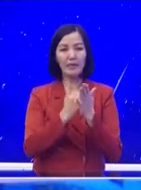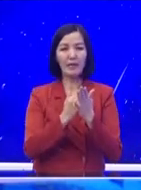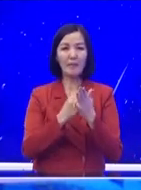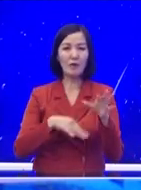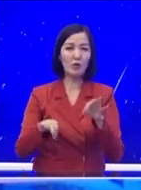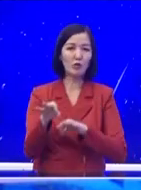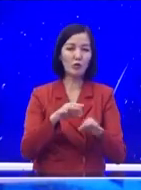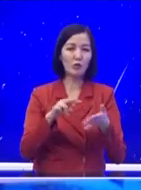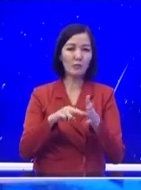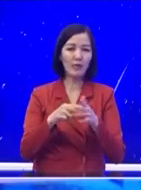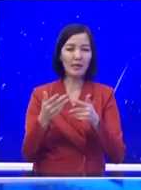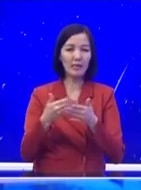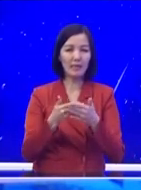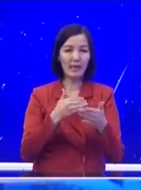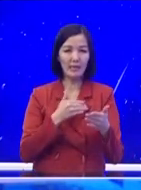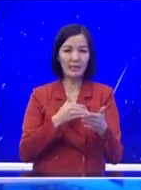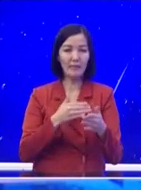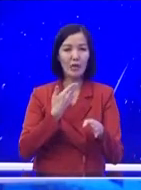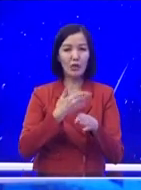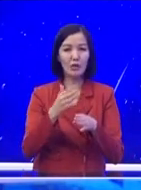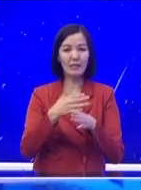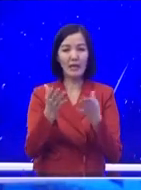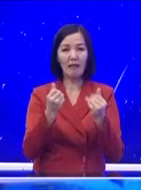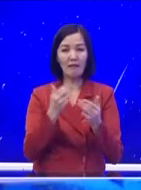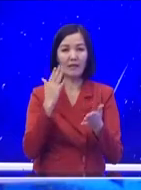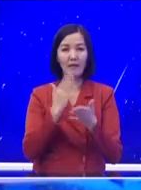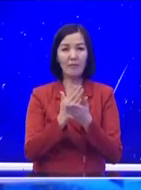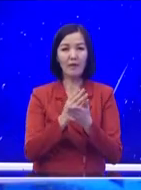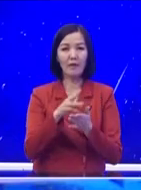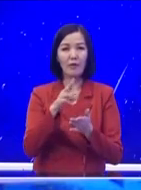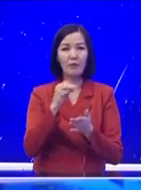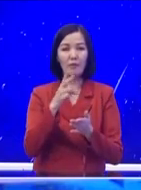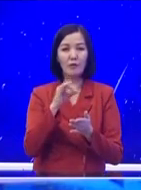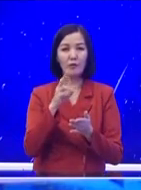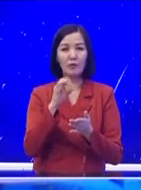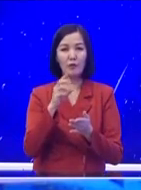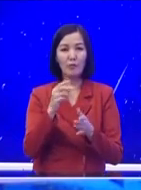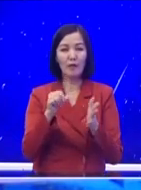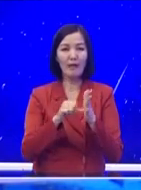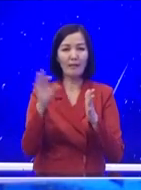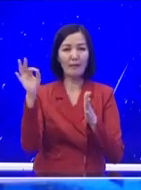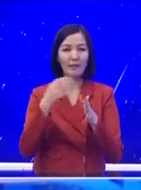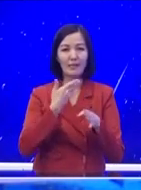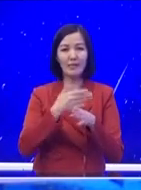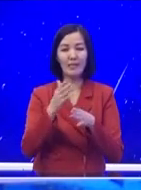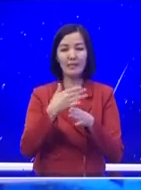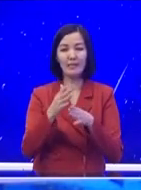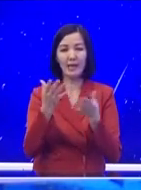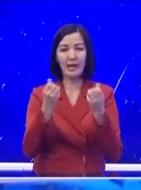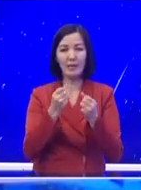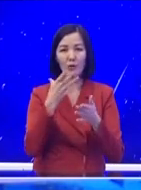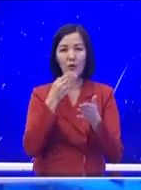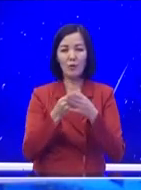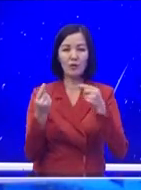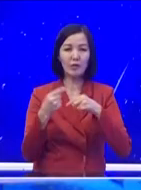жасап, мемлекеттен жеңілдетілген несие алғандар бар. Соның бірі Мүслім Төлебеков. Ол 6%-дық несие алып, өз кәсібін